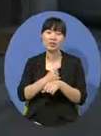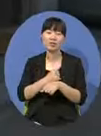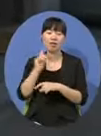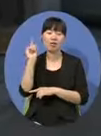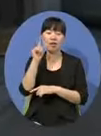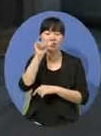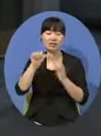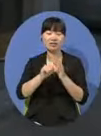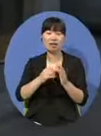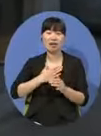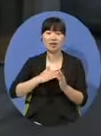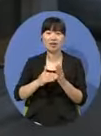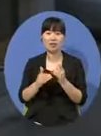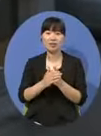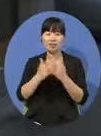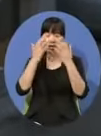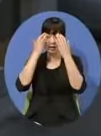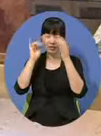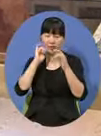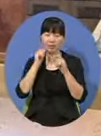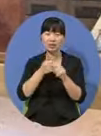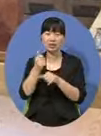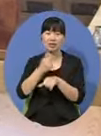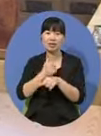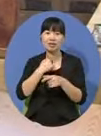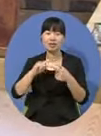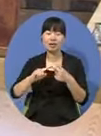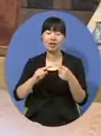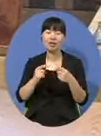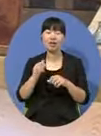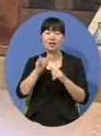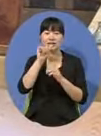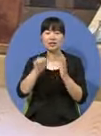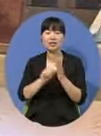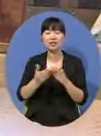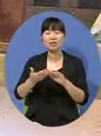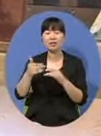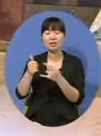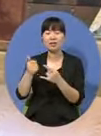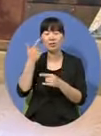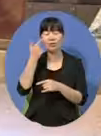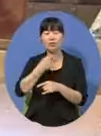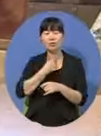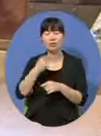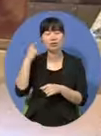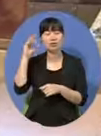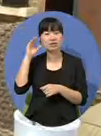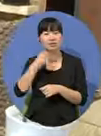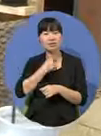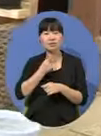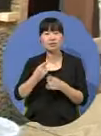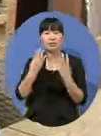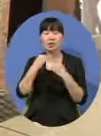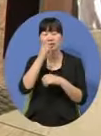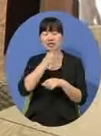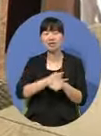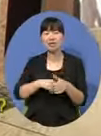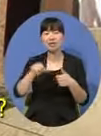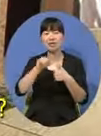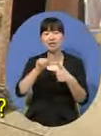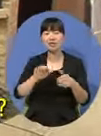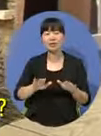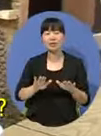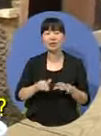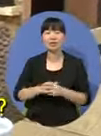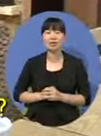알기에 그 고난과 역경을 이겨낸 인생의 선배에게 묻고 싶고 듣고 싶은 것도 많았던 현옥은